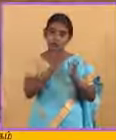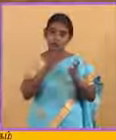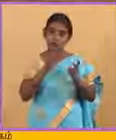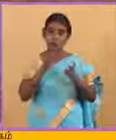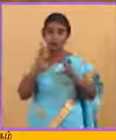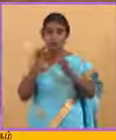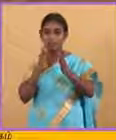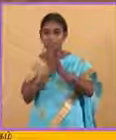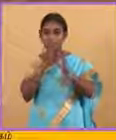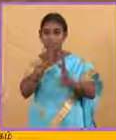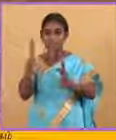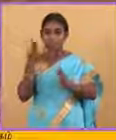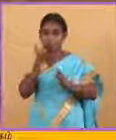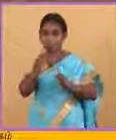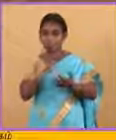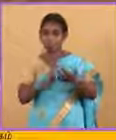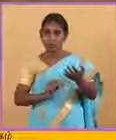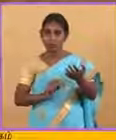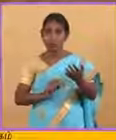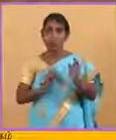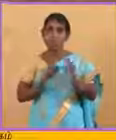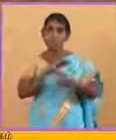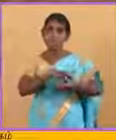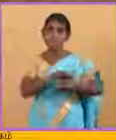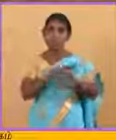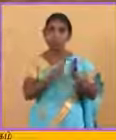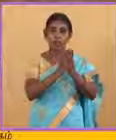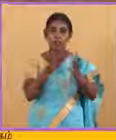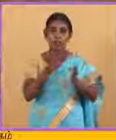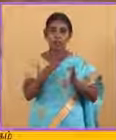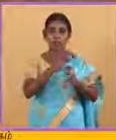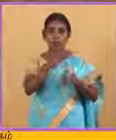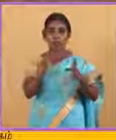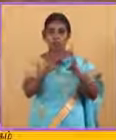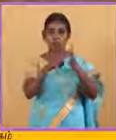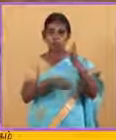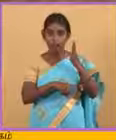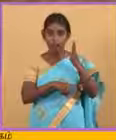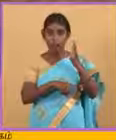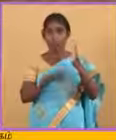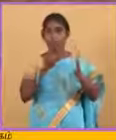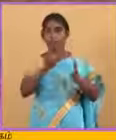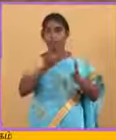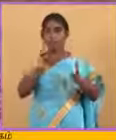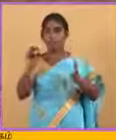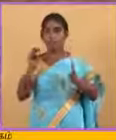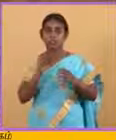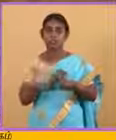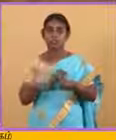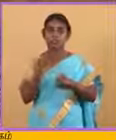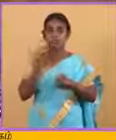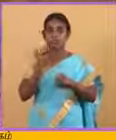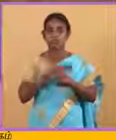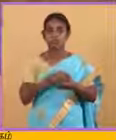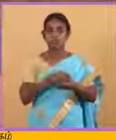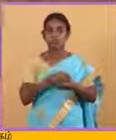திருக்குறள், தொல்காப்பியம் என்ற நான்கு நூல்களை, நான் 20 நூல்களை படிச்சிருக்காரு. நாலை சொல்லிட்டு 20 சொல்கிறீங்களாமான்னு நினைக்காதீங்க. எட்டு தொகை